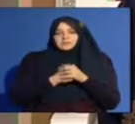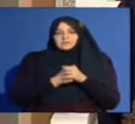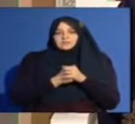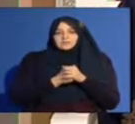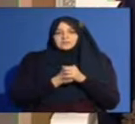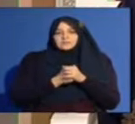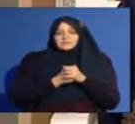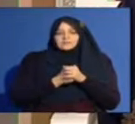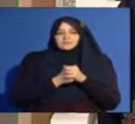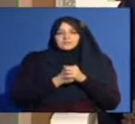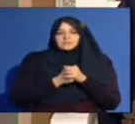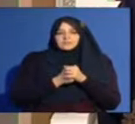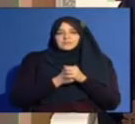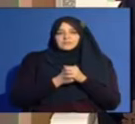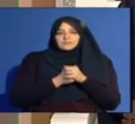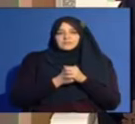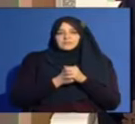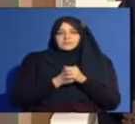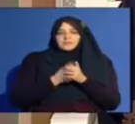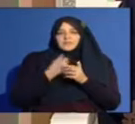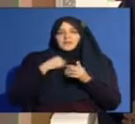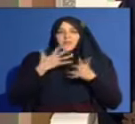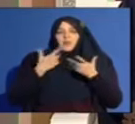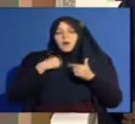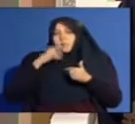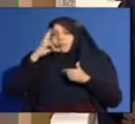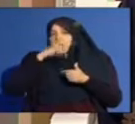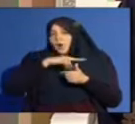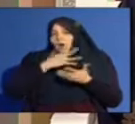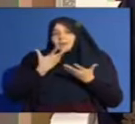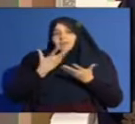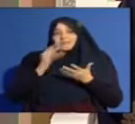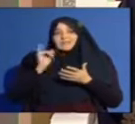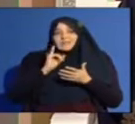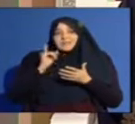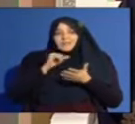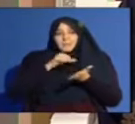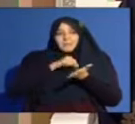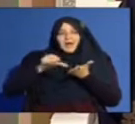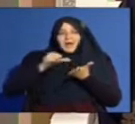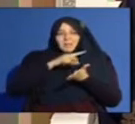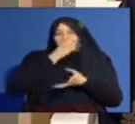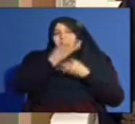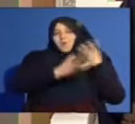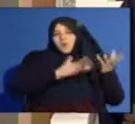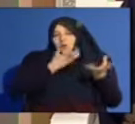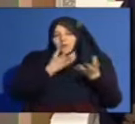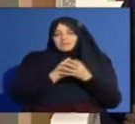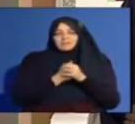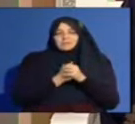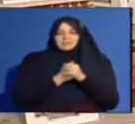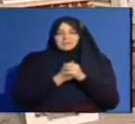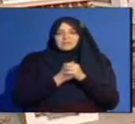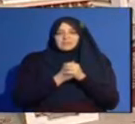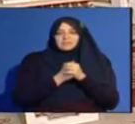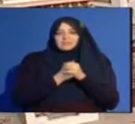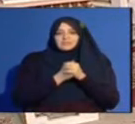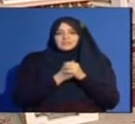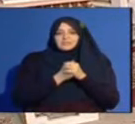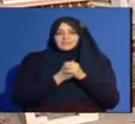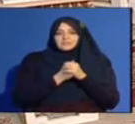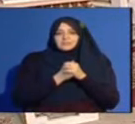بس خفت انا بعيد شر وكان نموت انايا بالك ما نلقاش شكون يخلص من بعد يحرقوه. ان شاء الله ما يكون غير الخير